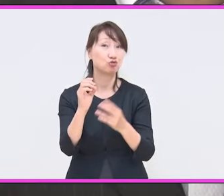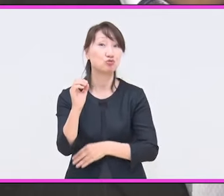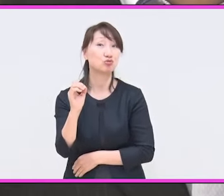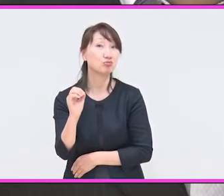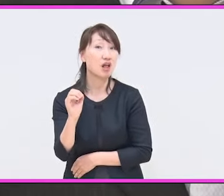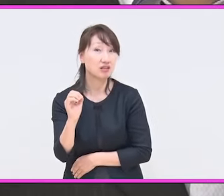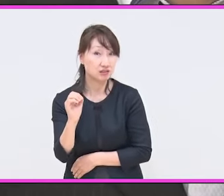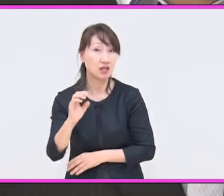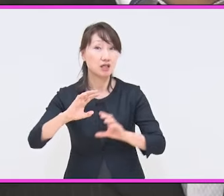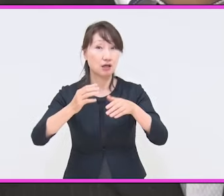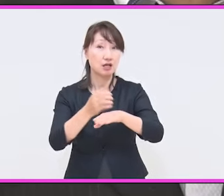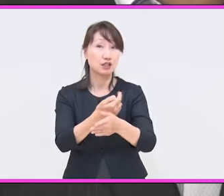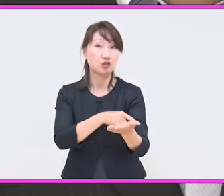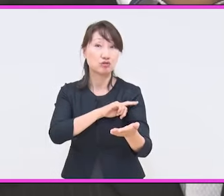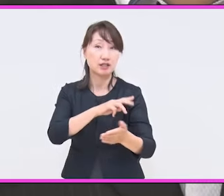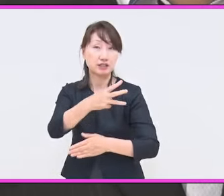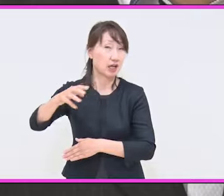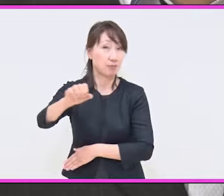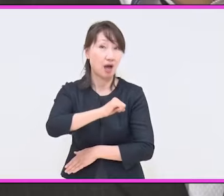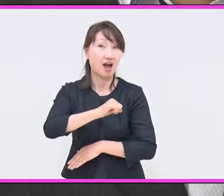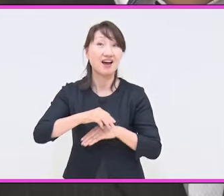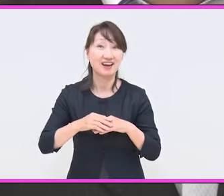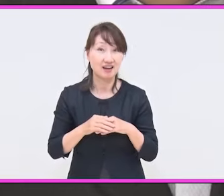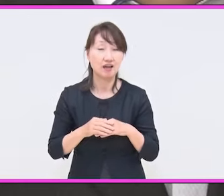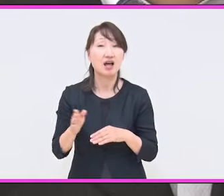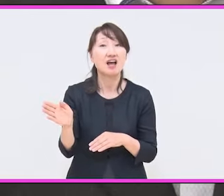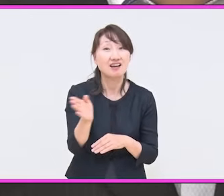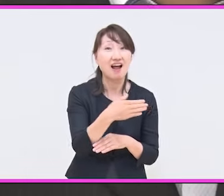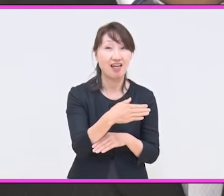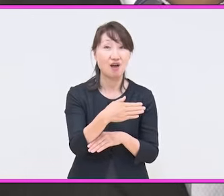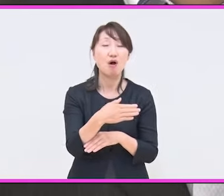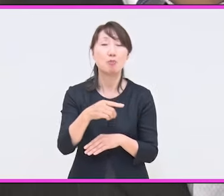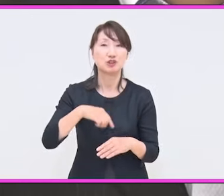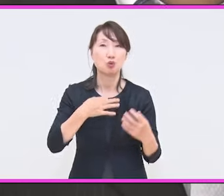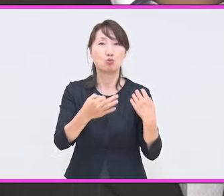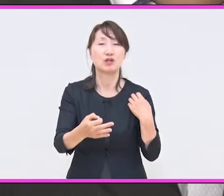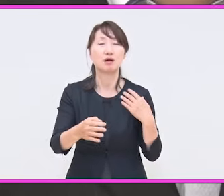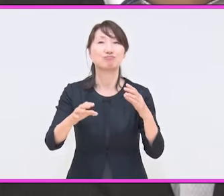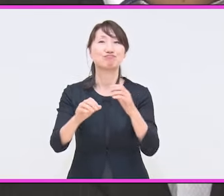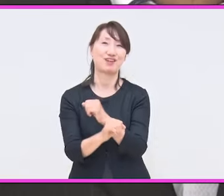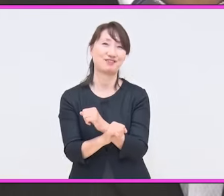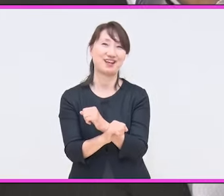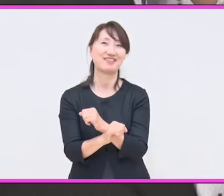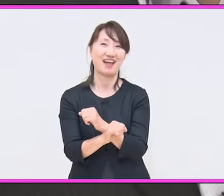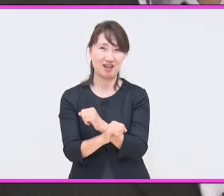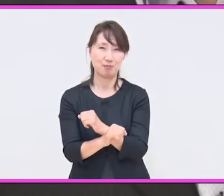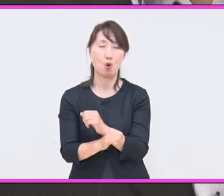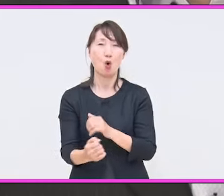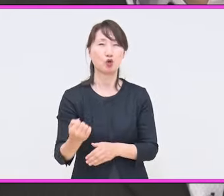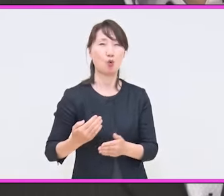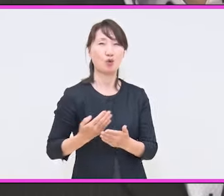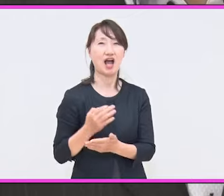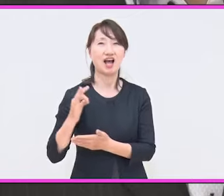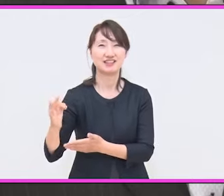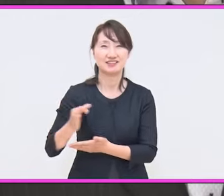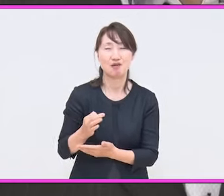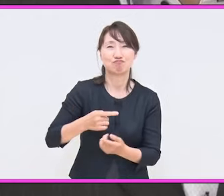ったんですよ、うん、そこから、まあ、手出しはなくなってって、まあ、強化費で賄えてと、うん、言っ